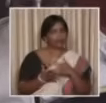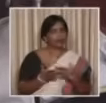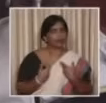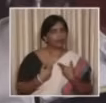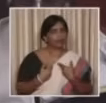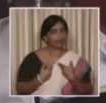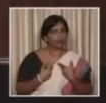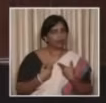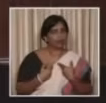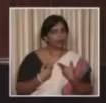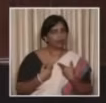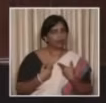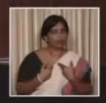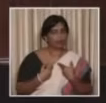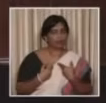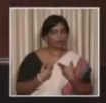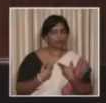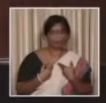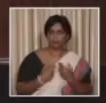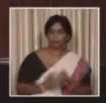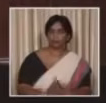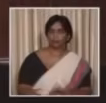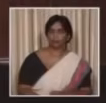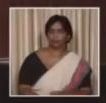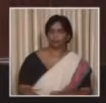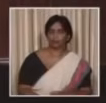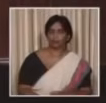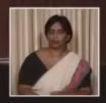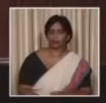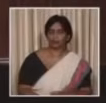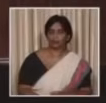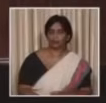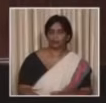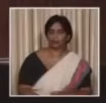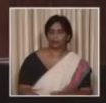බොහොම ස්තුතියි හරි බොහොම ස්තුතියි හර්ෂා